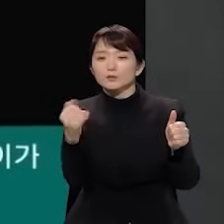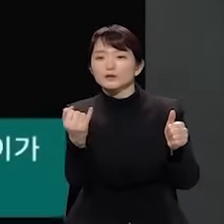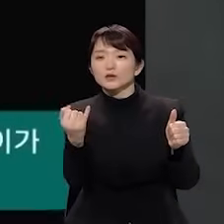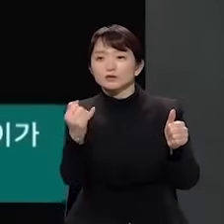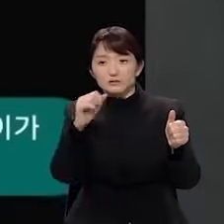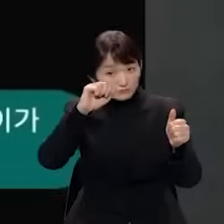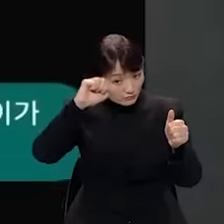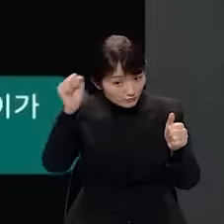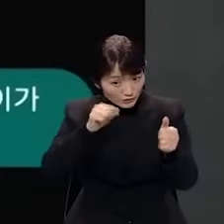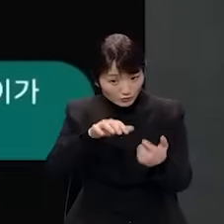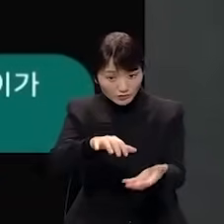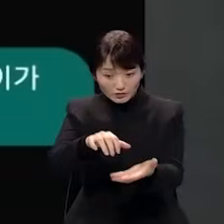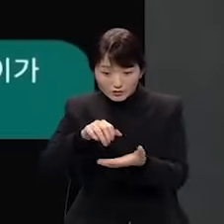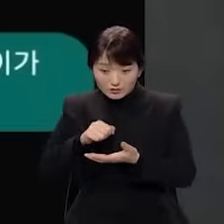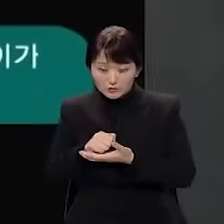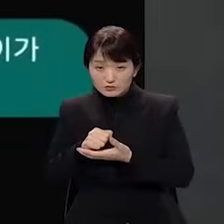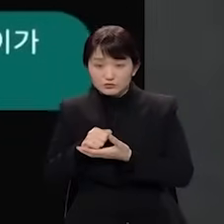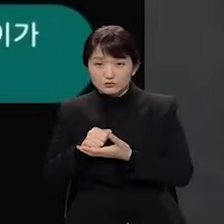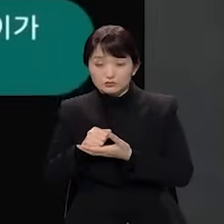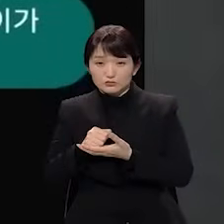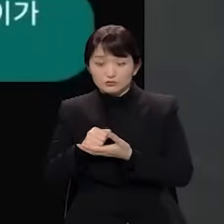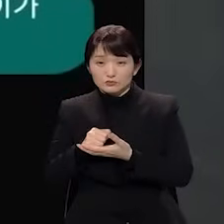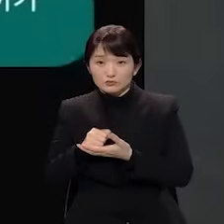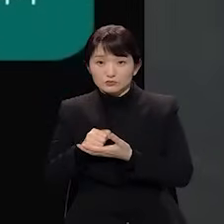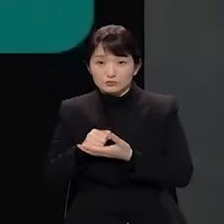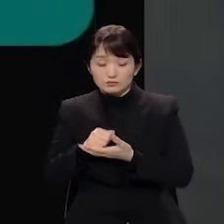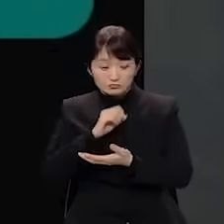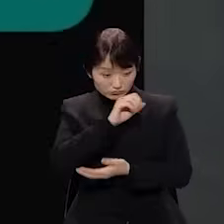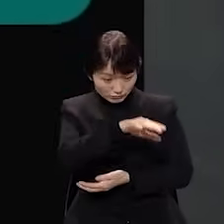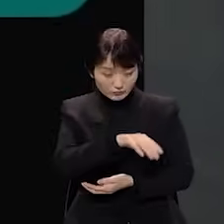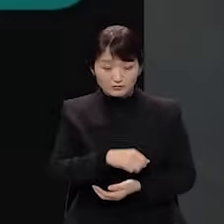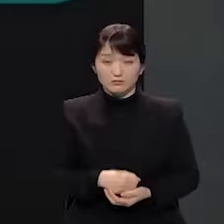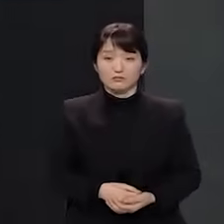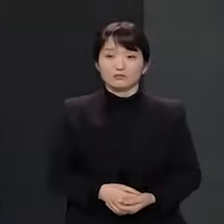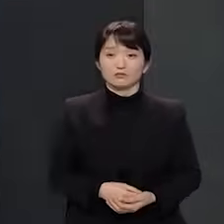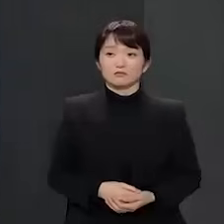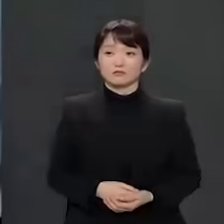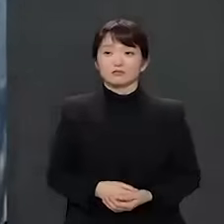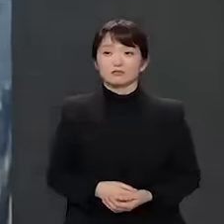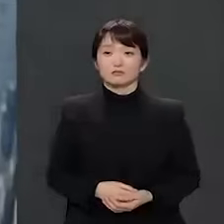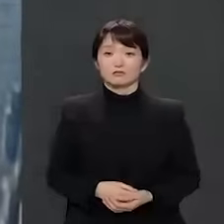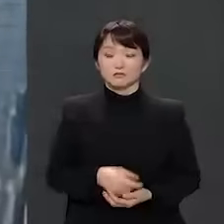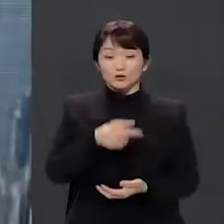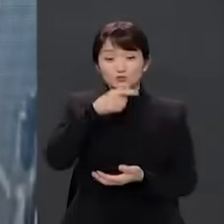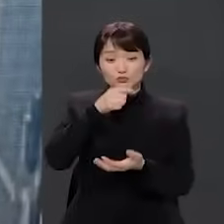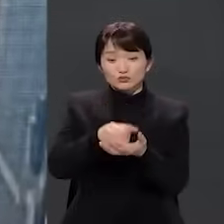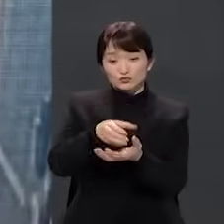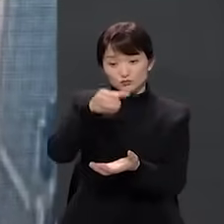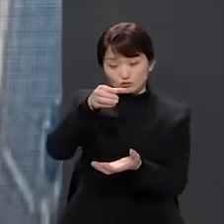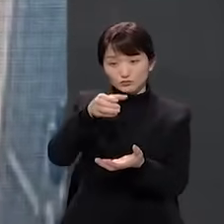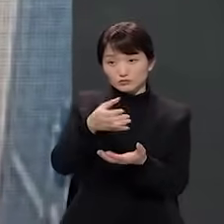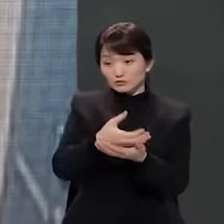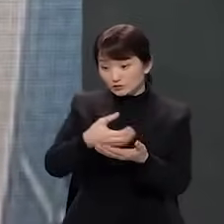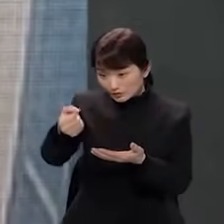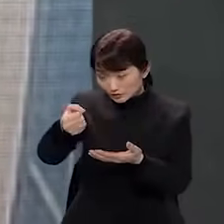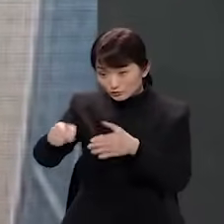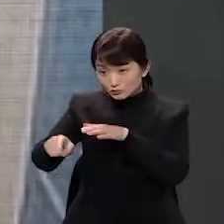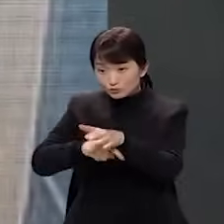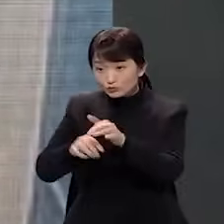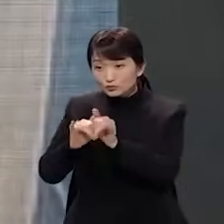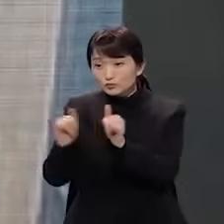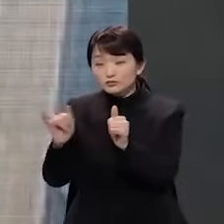새벽에 그 들고 들어갔더라라고 하는 것을 말해 줬다는 거죠 그러니까 이제 생수를 어 가져간 그 도둑의